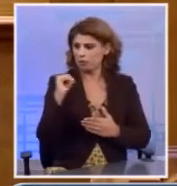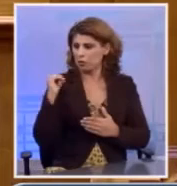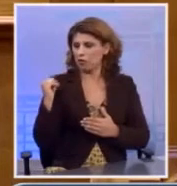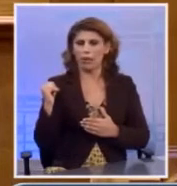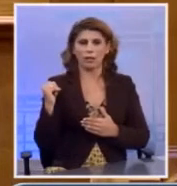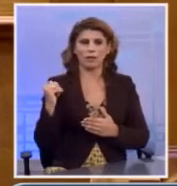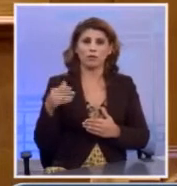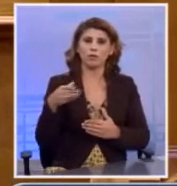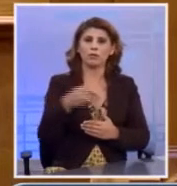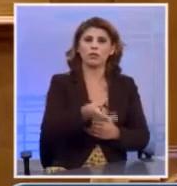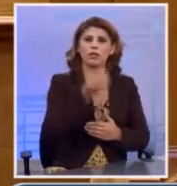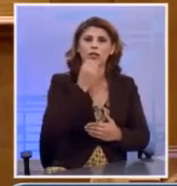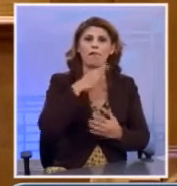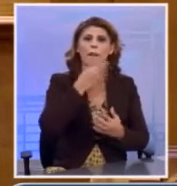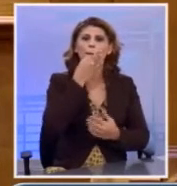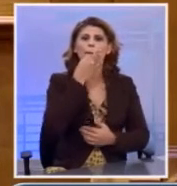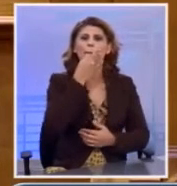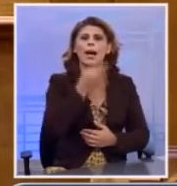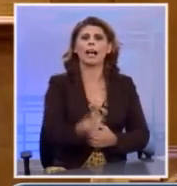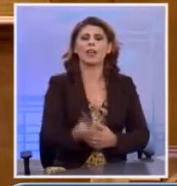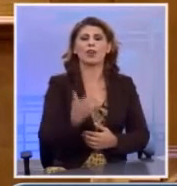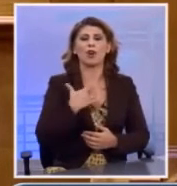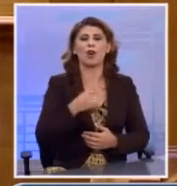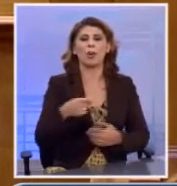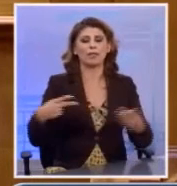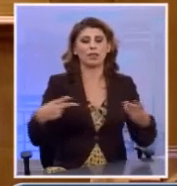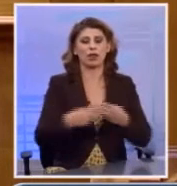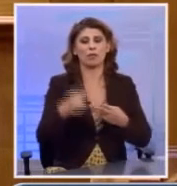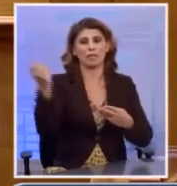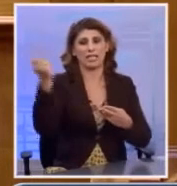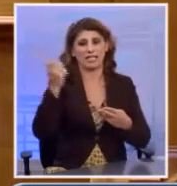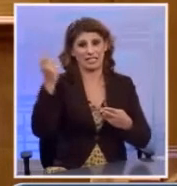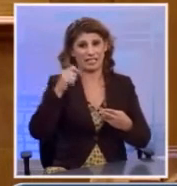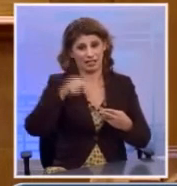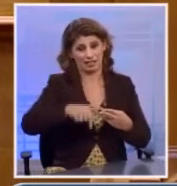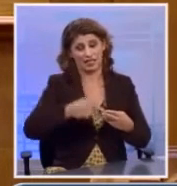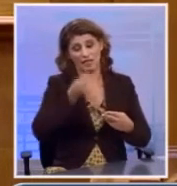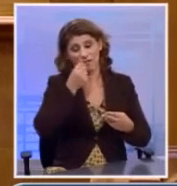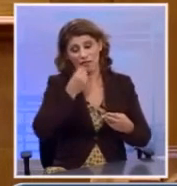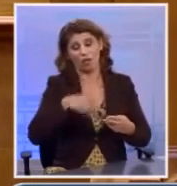βρέθηκε εκεί για να φάει καμιά μακαρονάδα, διότι το έχουμε κόψει εμείς τη σύνταξη του κακομοίρη και δεν έχει να φάει.